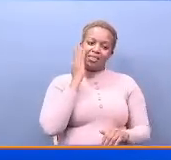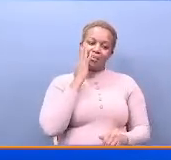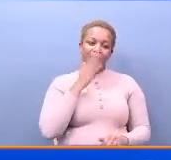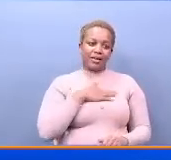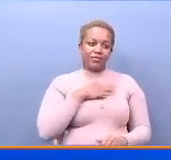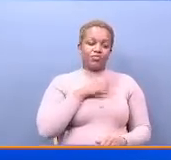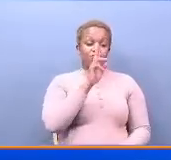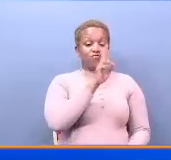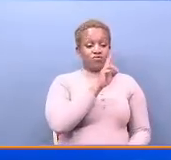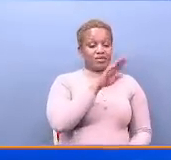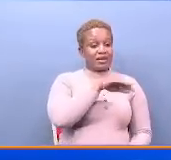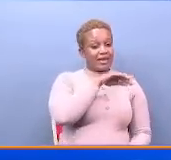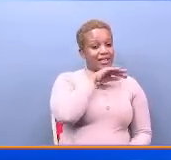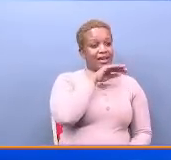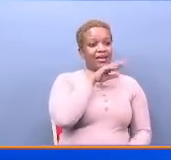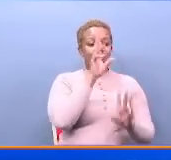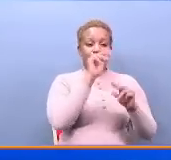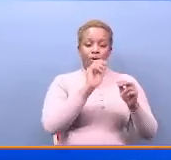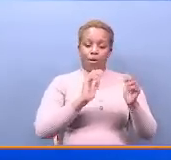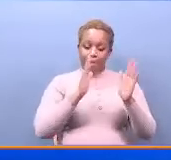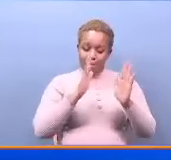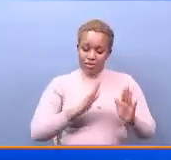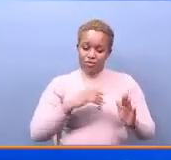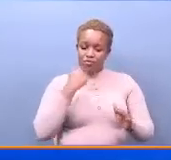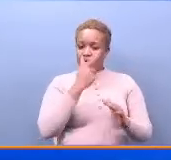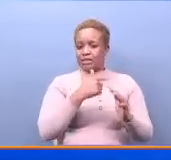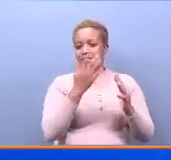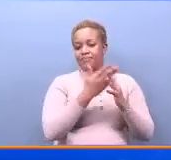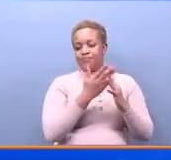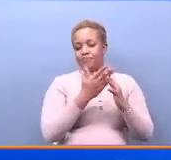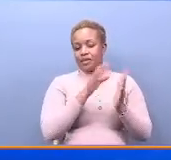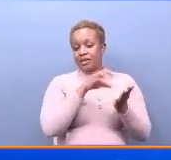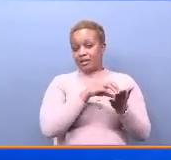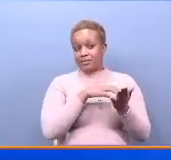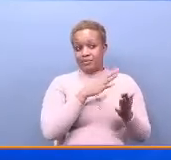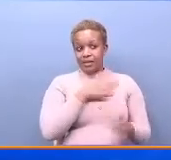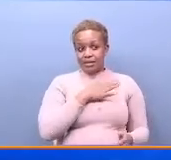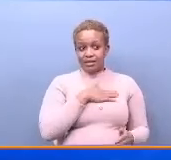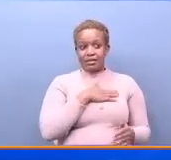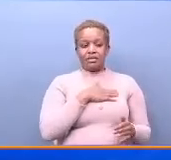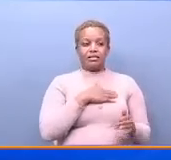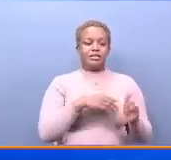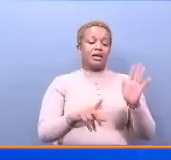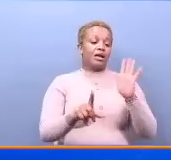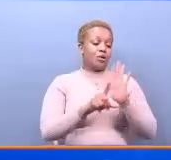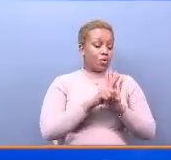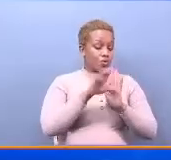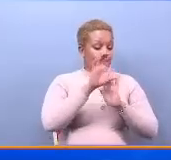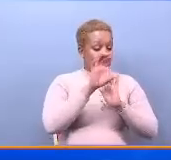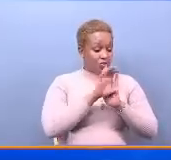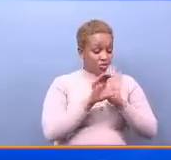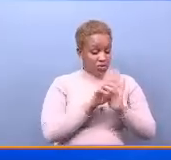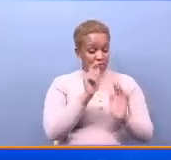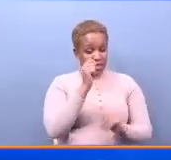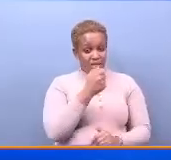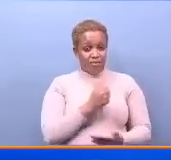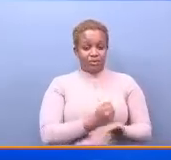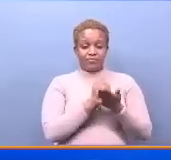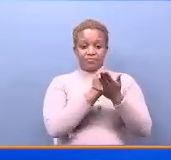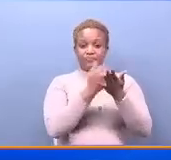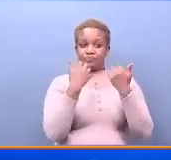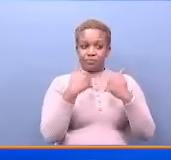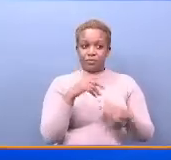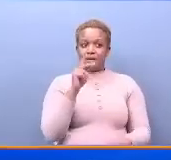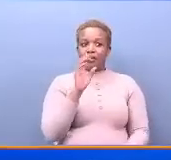wala Raila, wala hakuna mtu ameingilia kesi yangu. Ni sheria, katiba ya Kenya imenisaidia kwa kesi yangu.